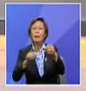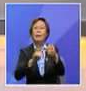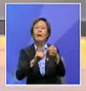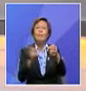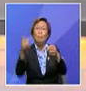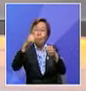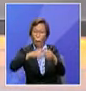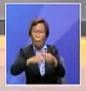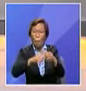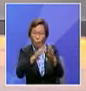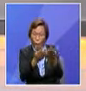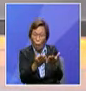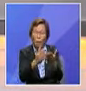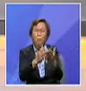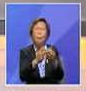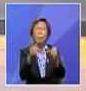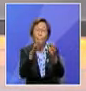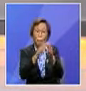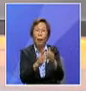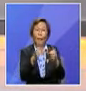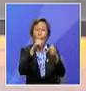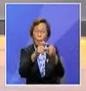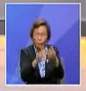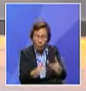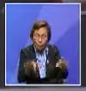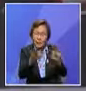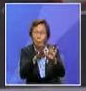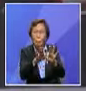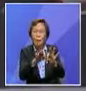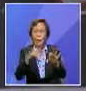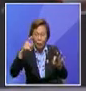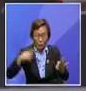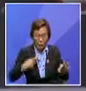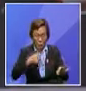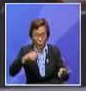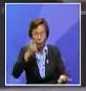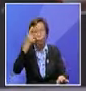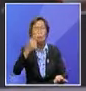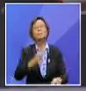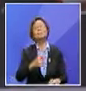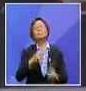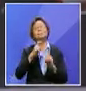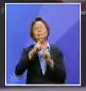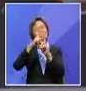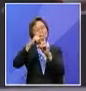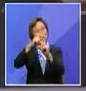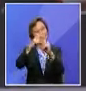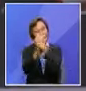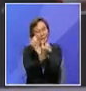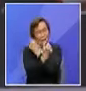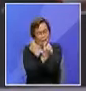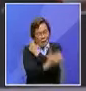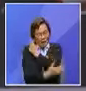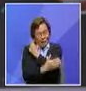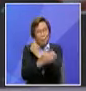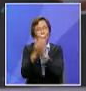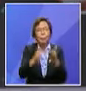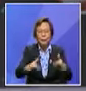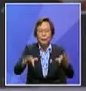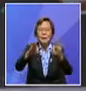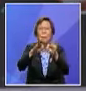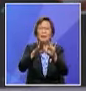penting yang perlu difahami tentang lama-lama kebesaran? Ya. Bila kita kata patriotisme, ya,